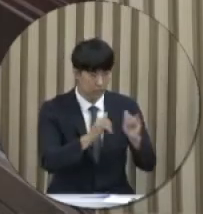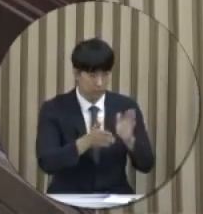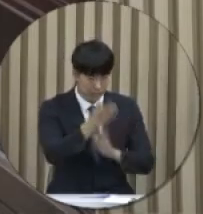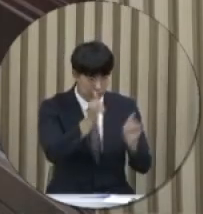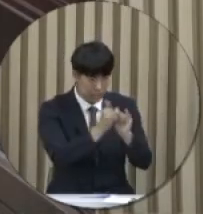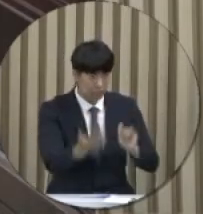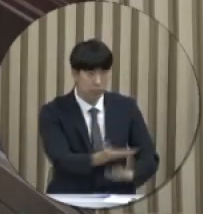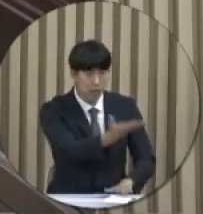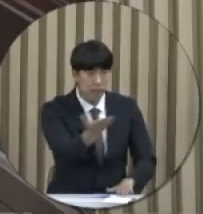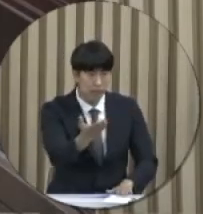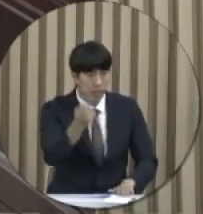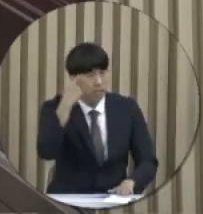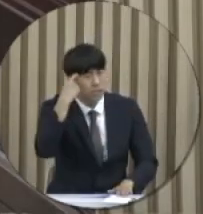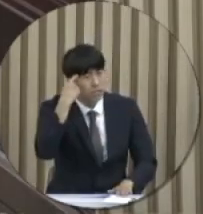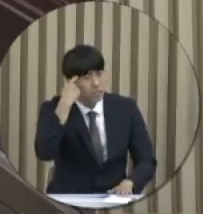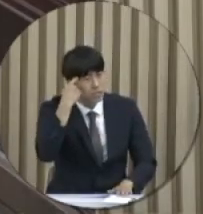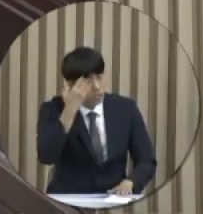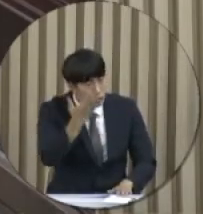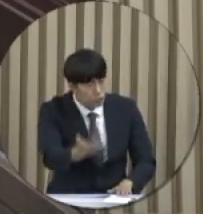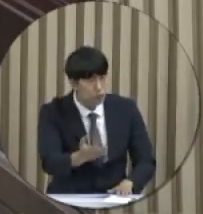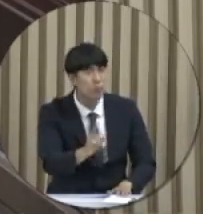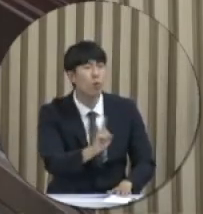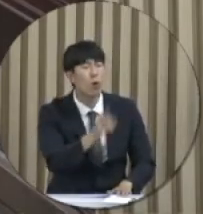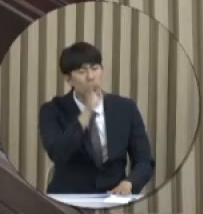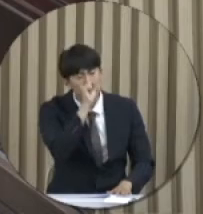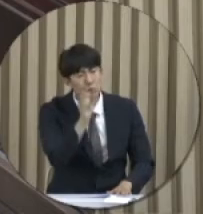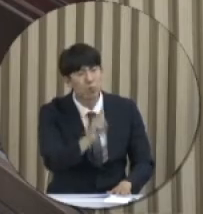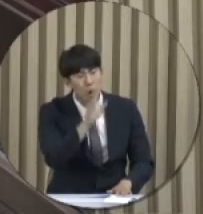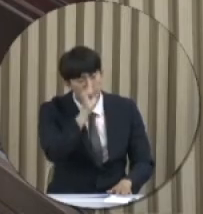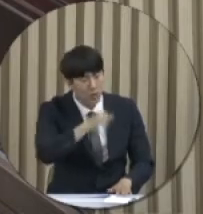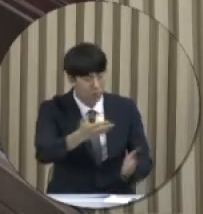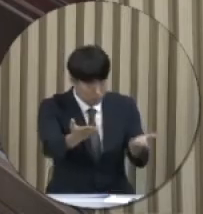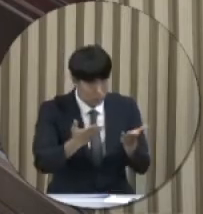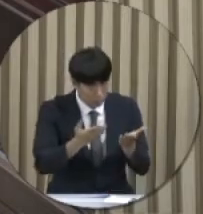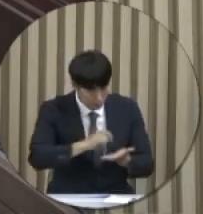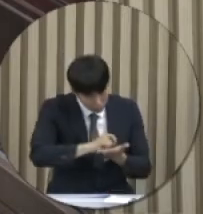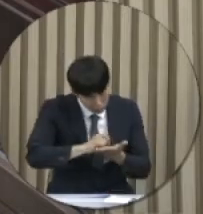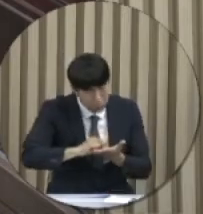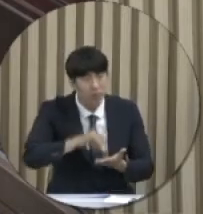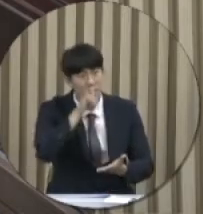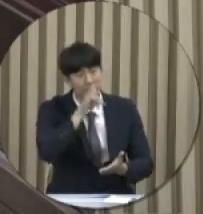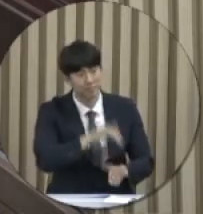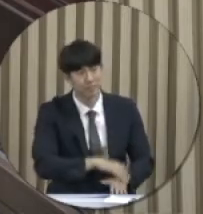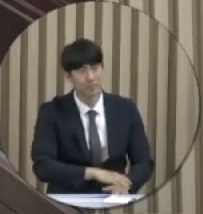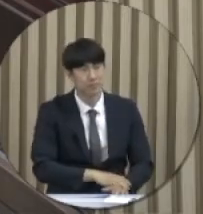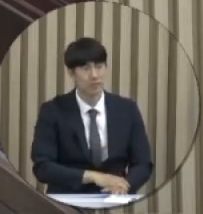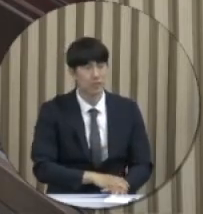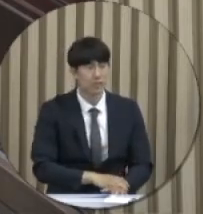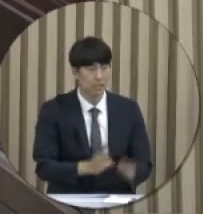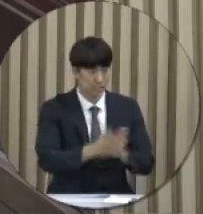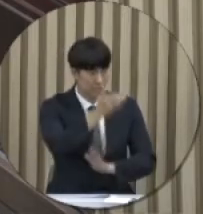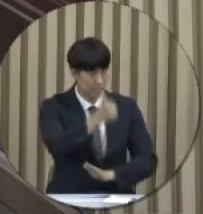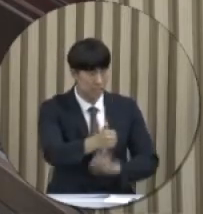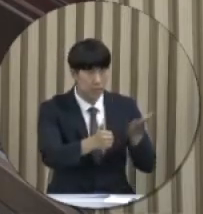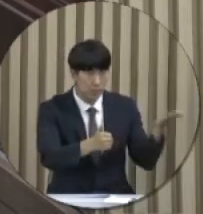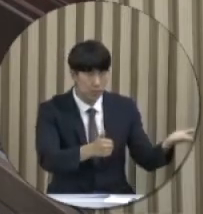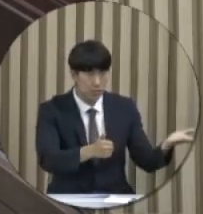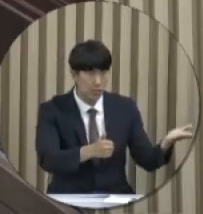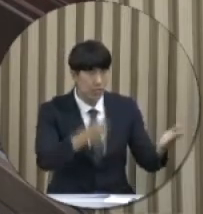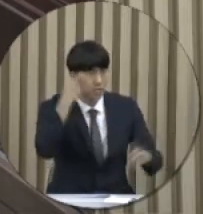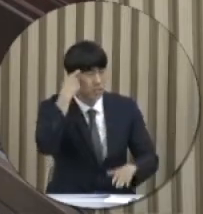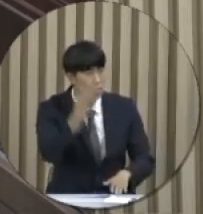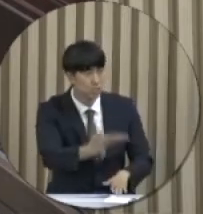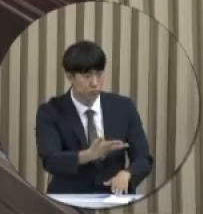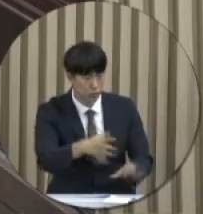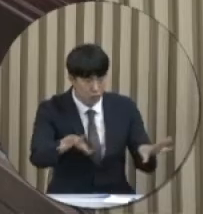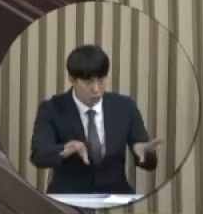이분들한테 질문을 몇 가지를 좀 받았습니다. 그래서 한 8가지를 받았는데요. 아마 시장님께서 질문